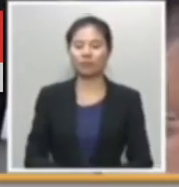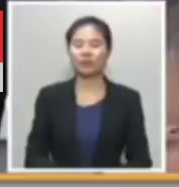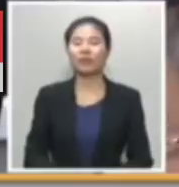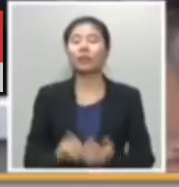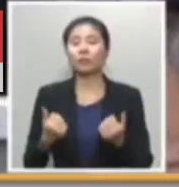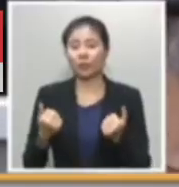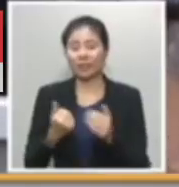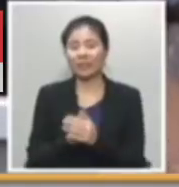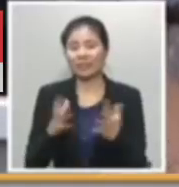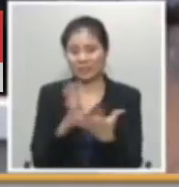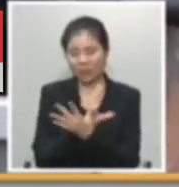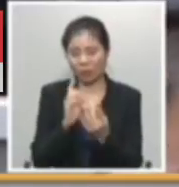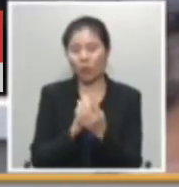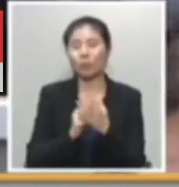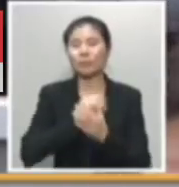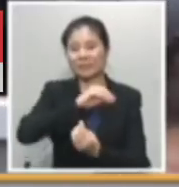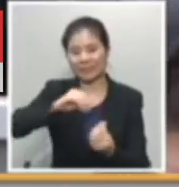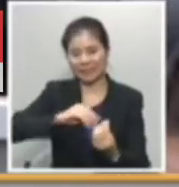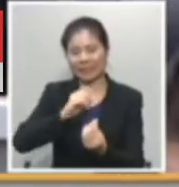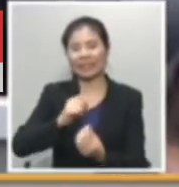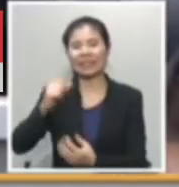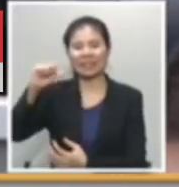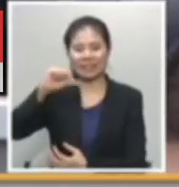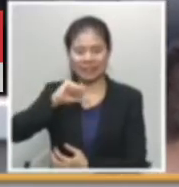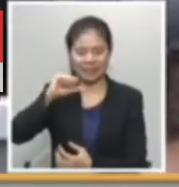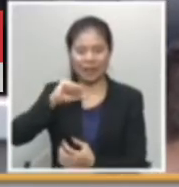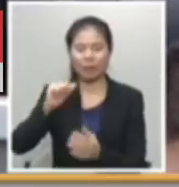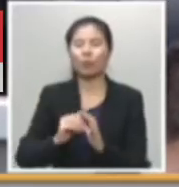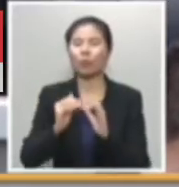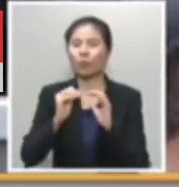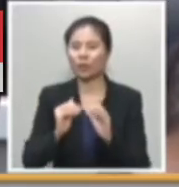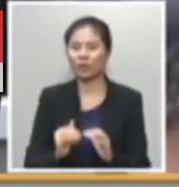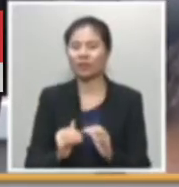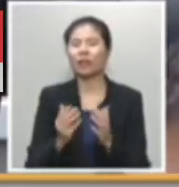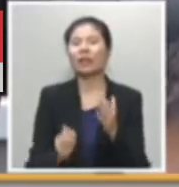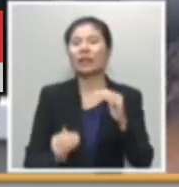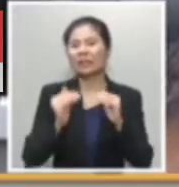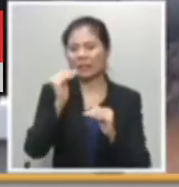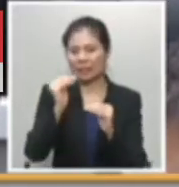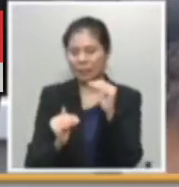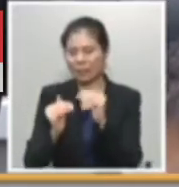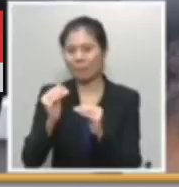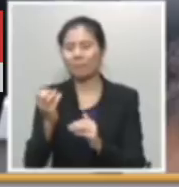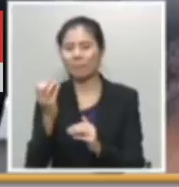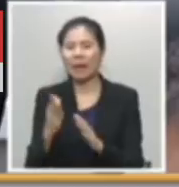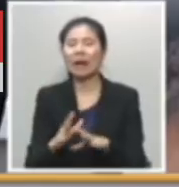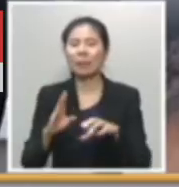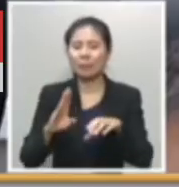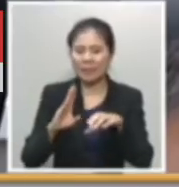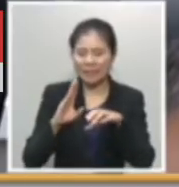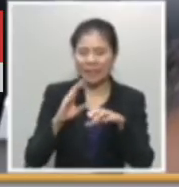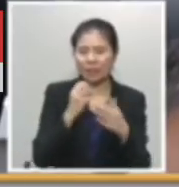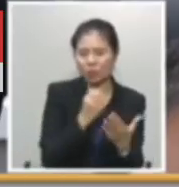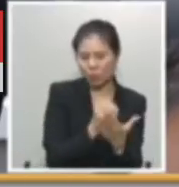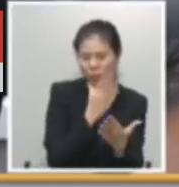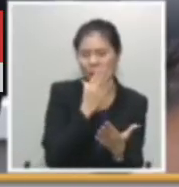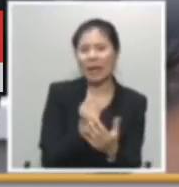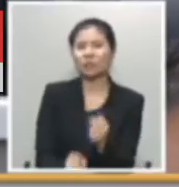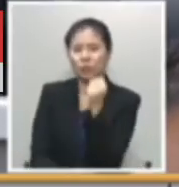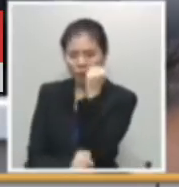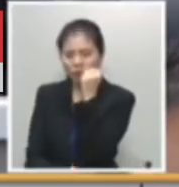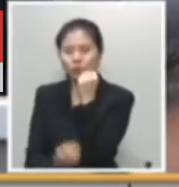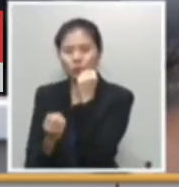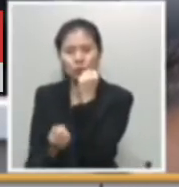ษฐกิจการเมืองสุดหมดเลยความเหลื่อมล้ำมากที่สุดในโลกเผด็จการเจ้าสัวนะรวยจนจุกคนจนจนจนตาย